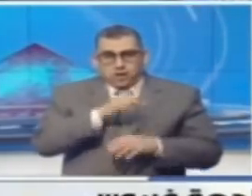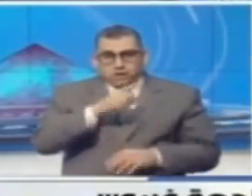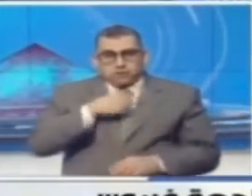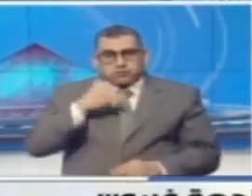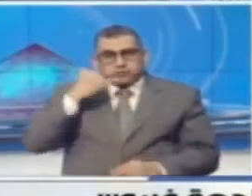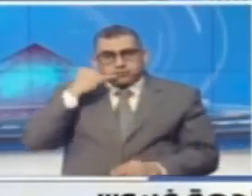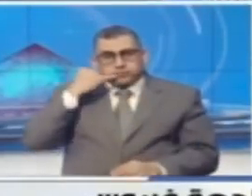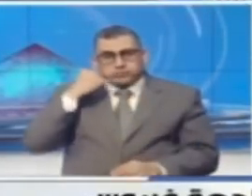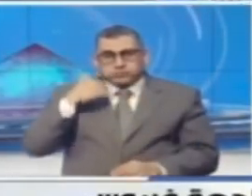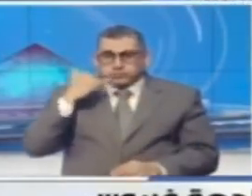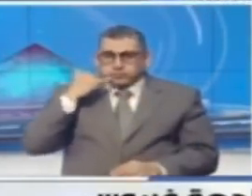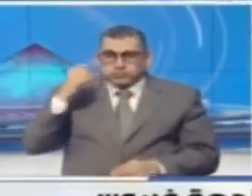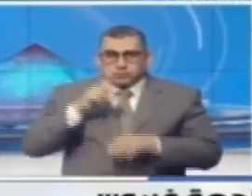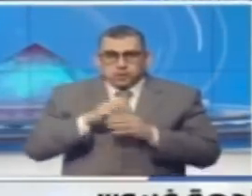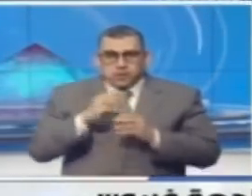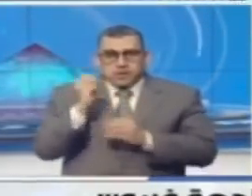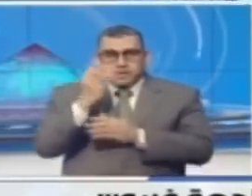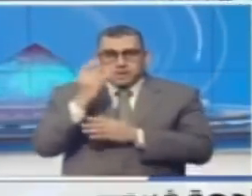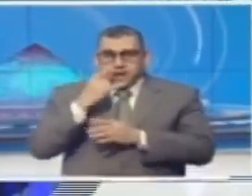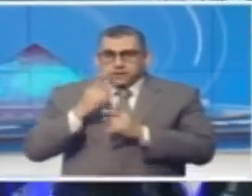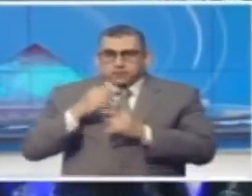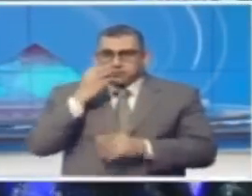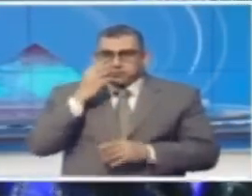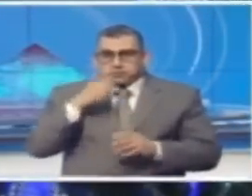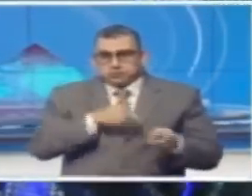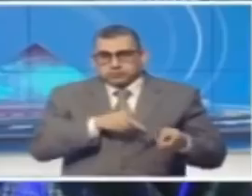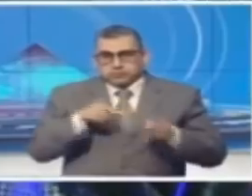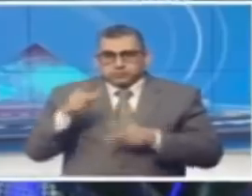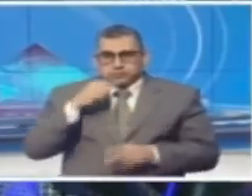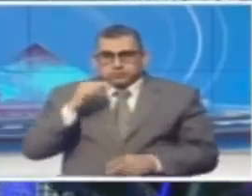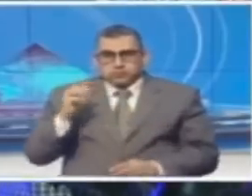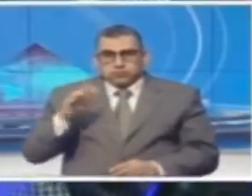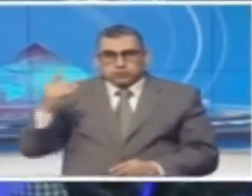مع نقط الاسعاف اللي على الطريق ان هي